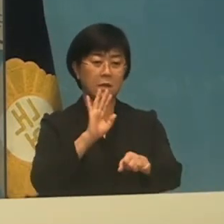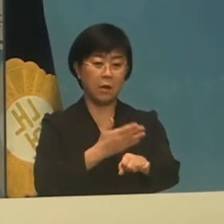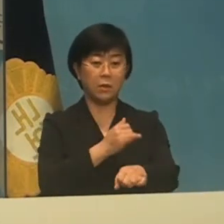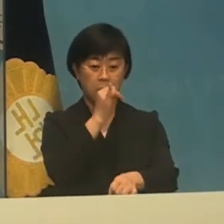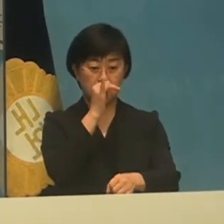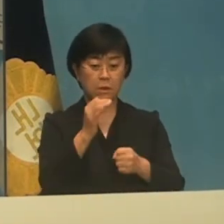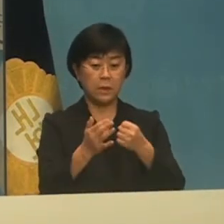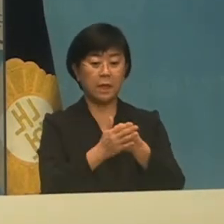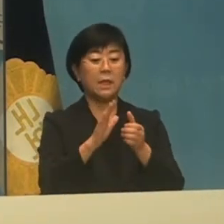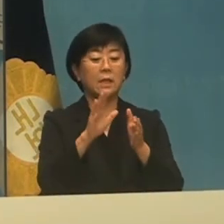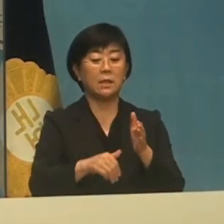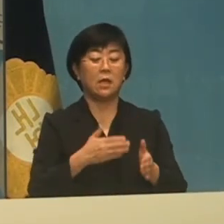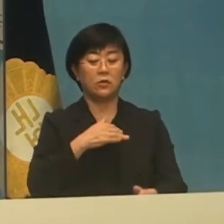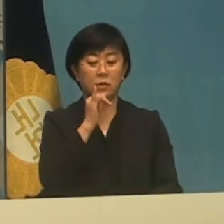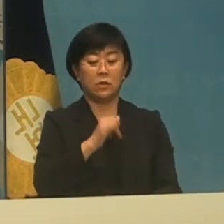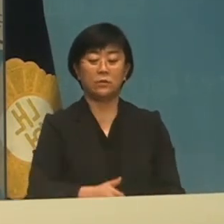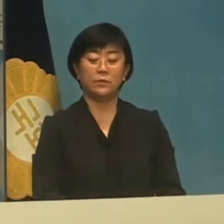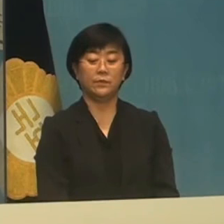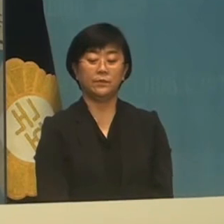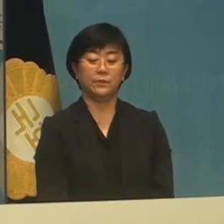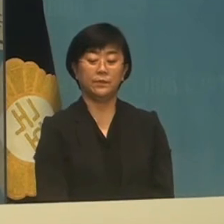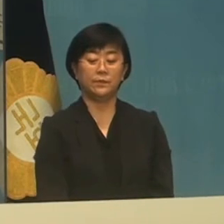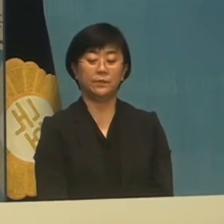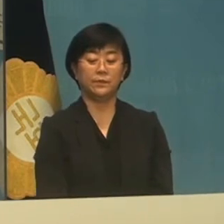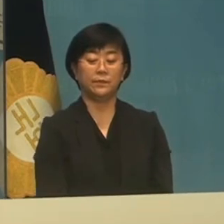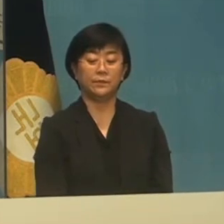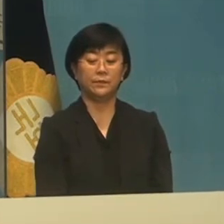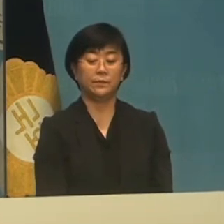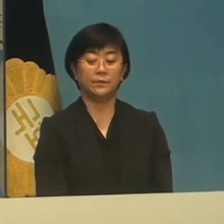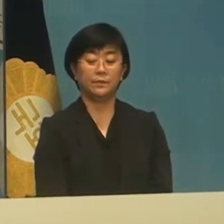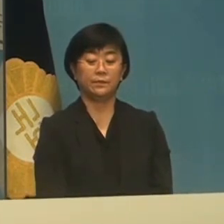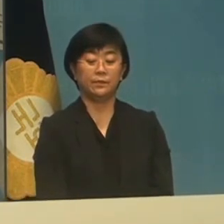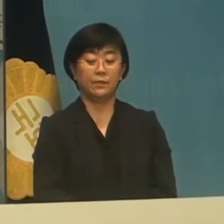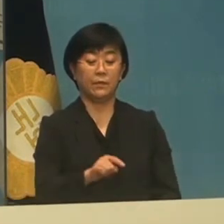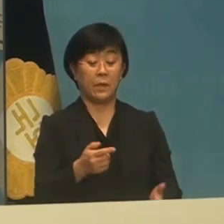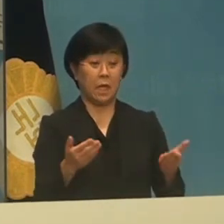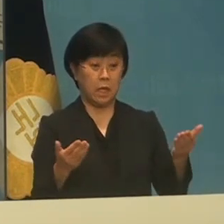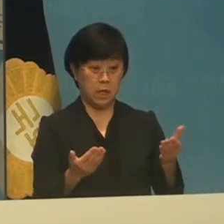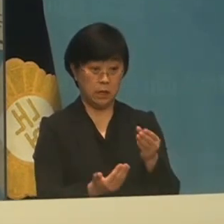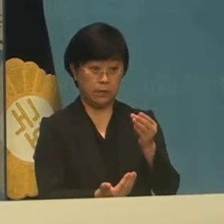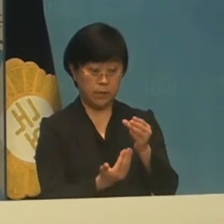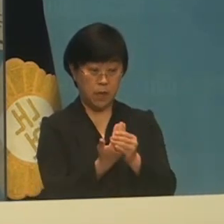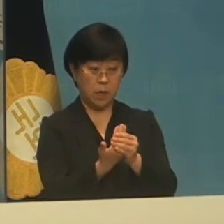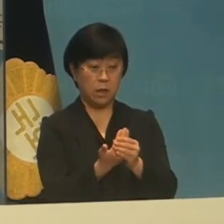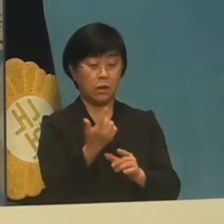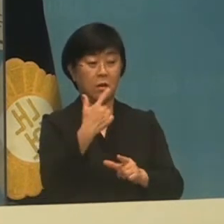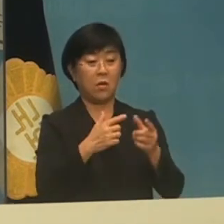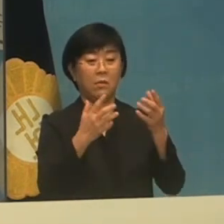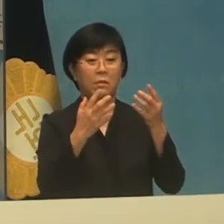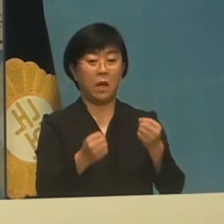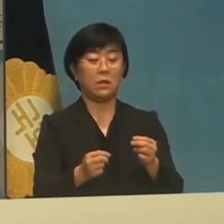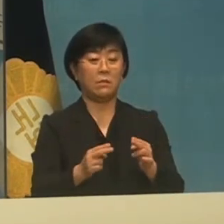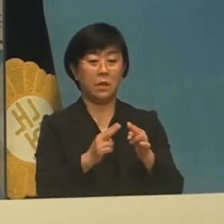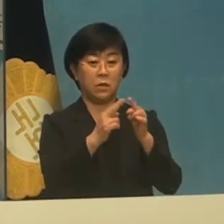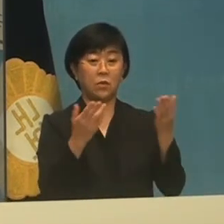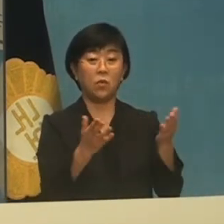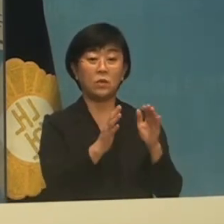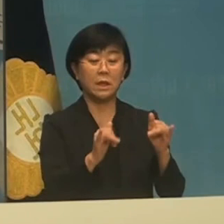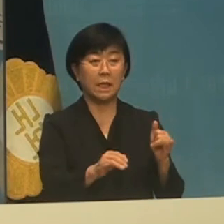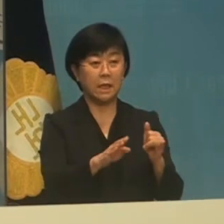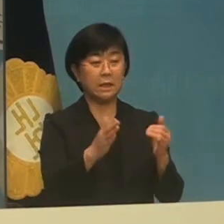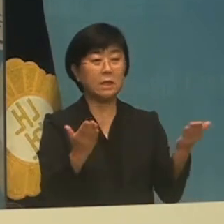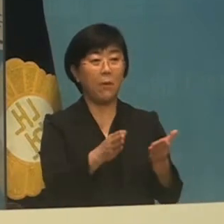있음을 비로소 알게 되었습니다. 그러한 사실이 알려지면서 더 많은 반도체 노동자